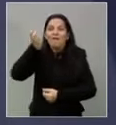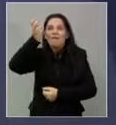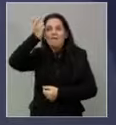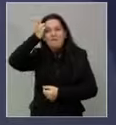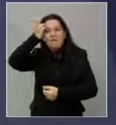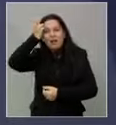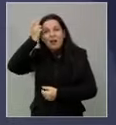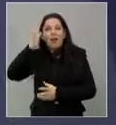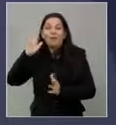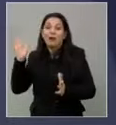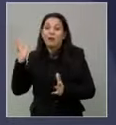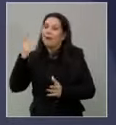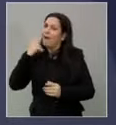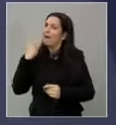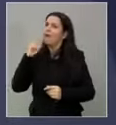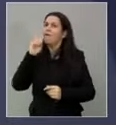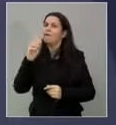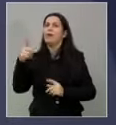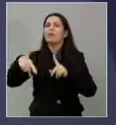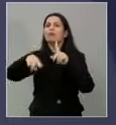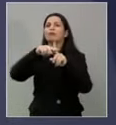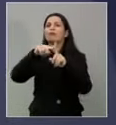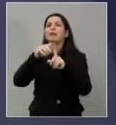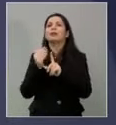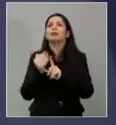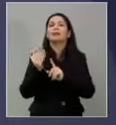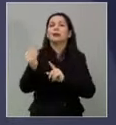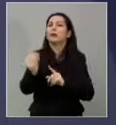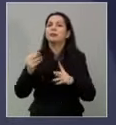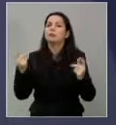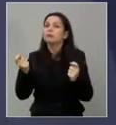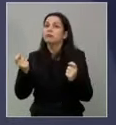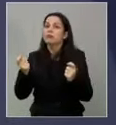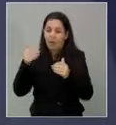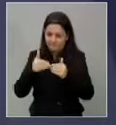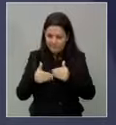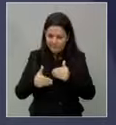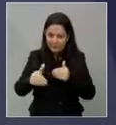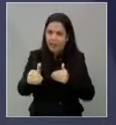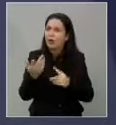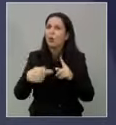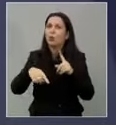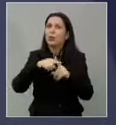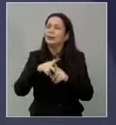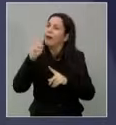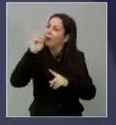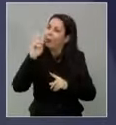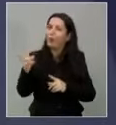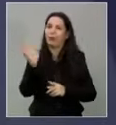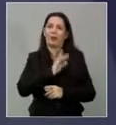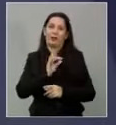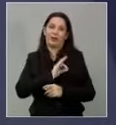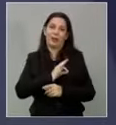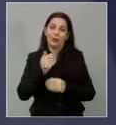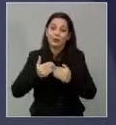εξίσου γεμάτος με αισιοδοξία και προσδοκίες για αυτό που θα κάνουμε εδώ όλοι μαζί τα επόμενα χρόνια.